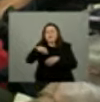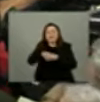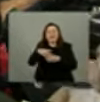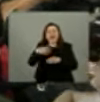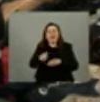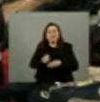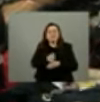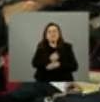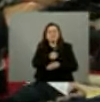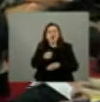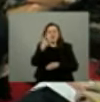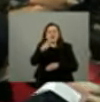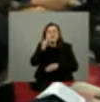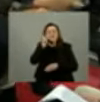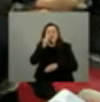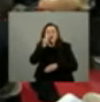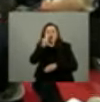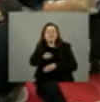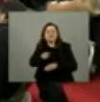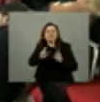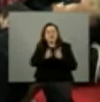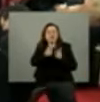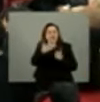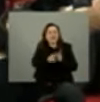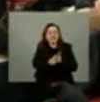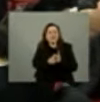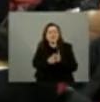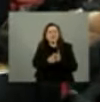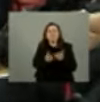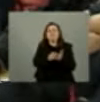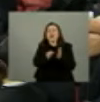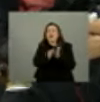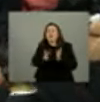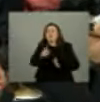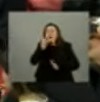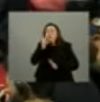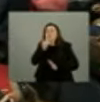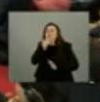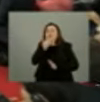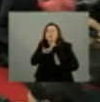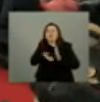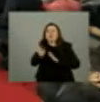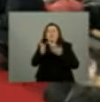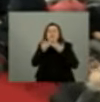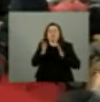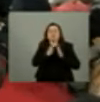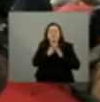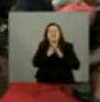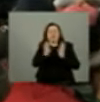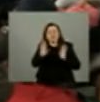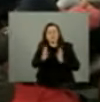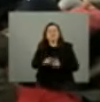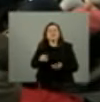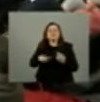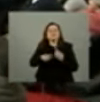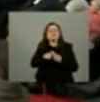καινούριο. Σωστά. Οπότε είναι ένα παιχνίδι αυτή τη στιγμή εντυπώσεων και επικοινωνίας. Και την επικοινωνία, όπως